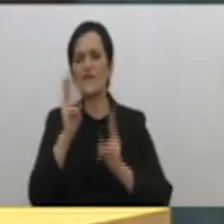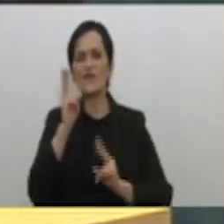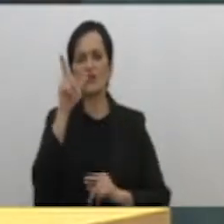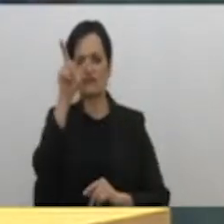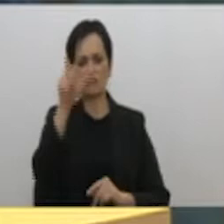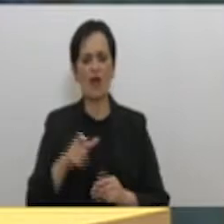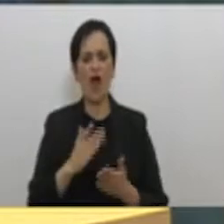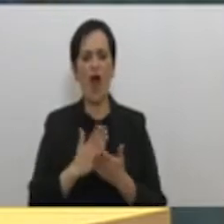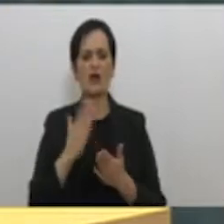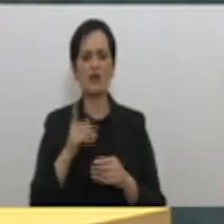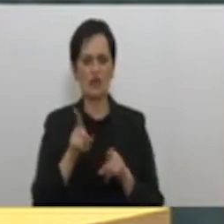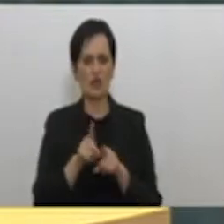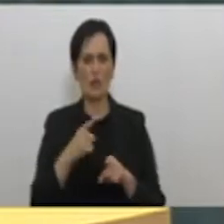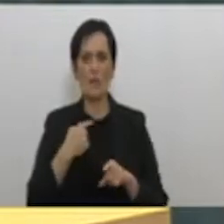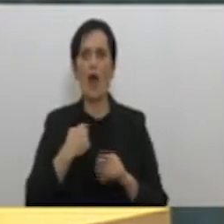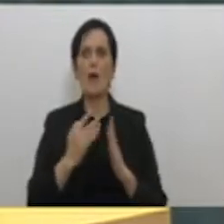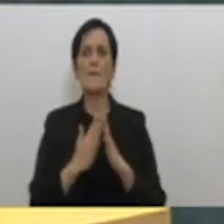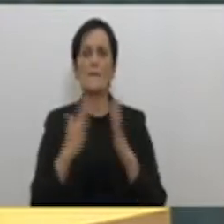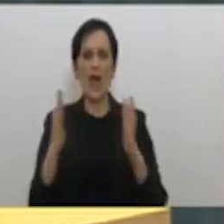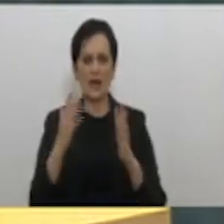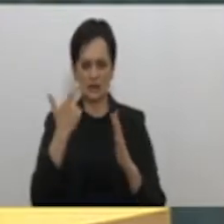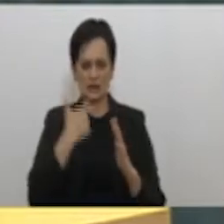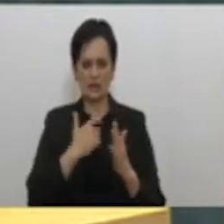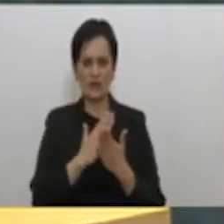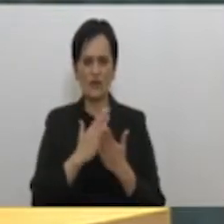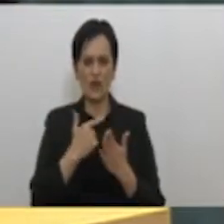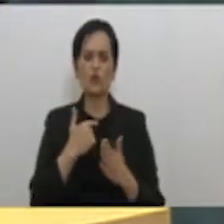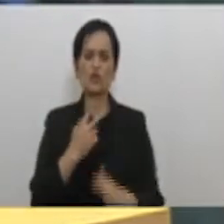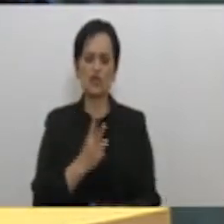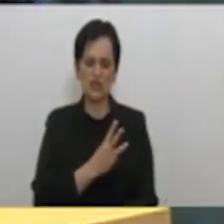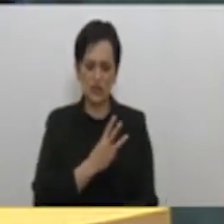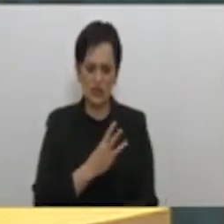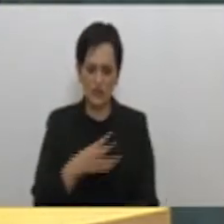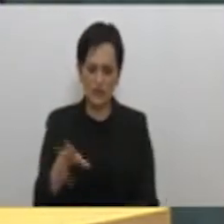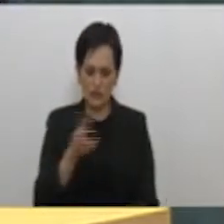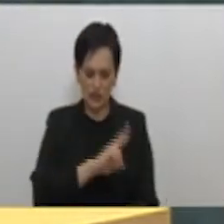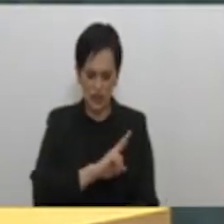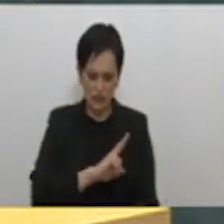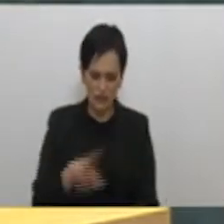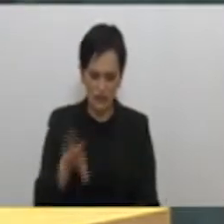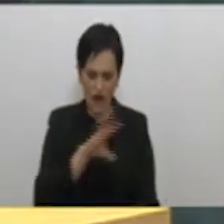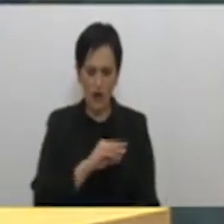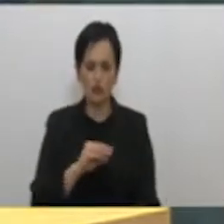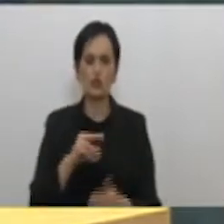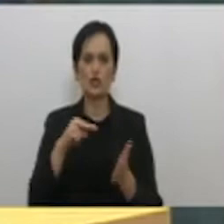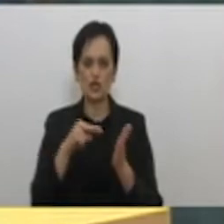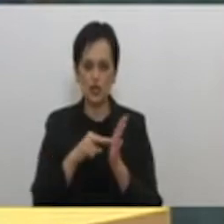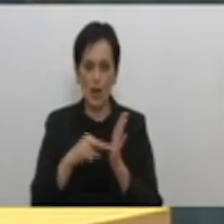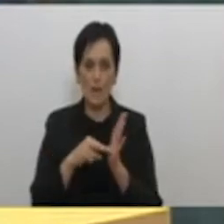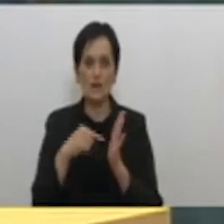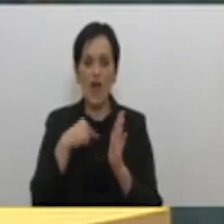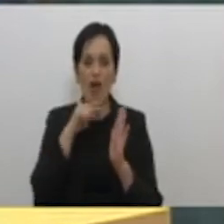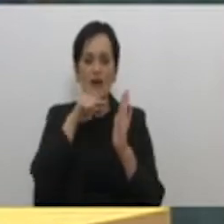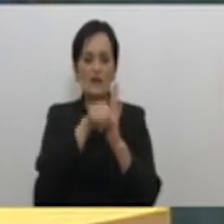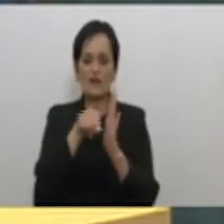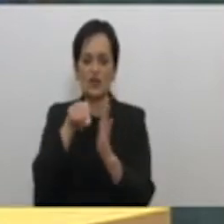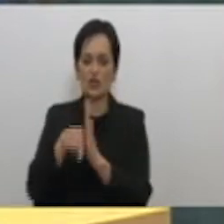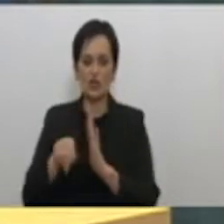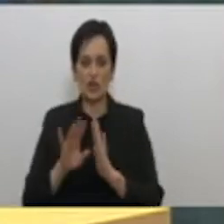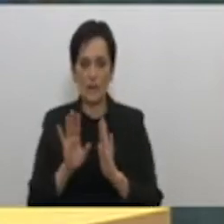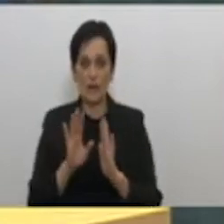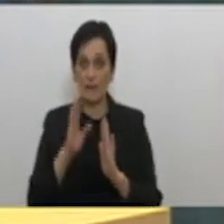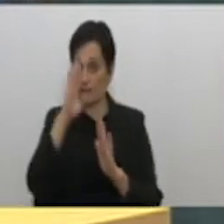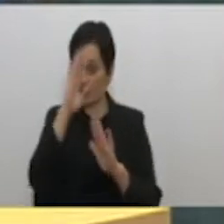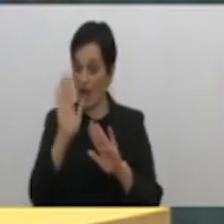patriotia. Ars mi era ora, ara vize metat patrioti, hoilas, tau i-si siguaruli, șepa se bag, tau i-sat gilze, dar arvici nebișigin. Da,